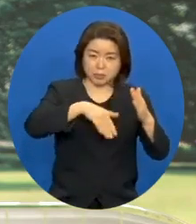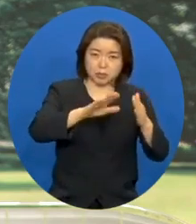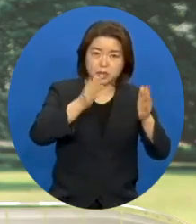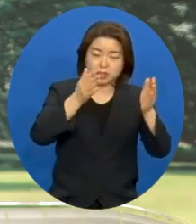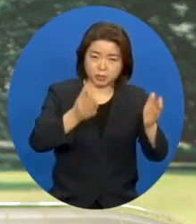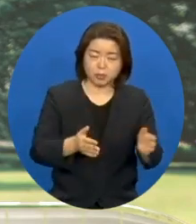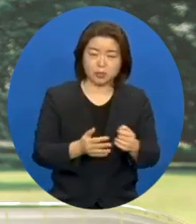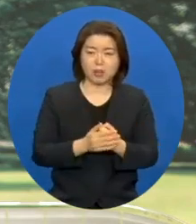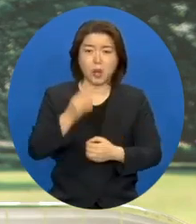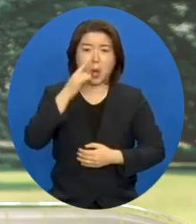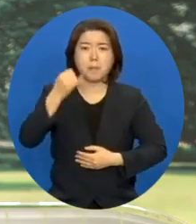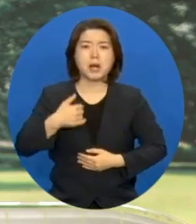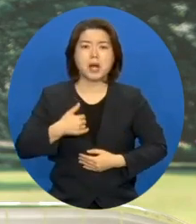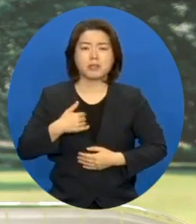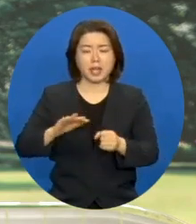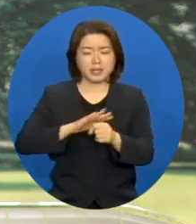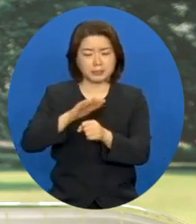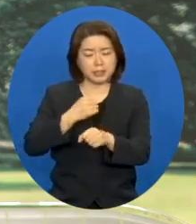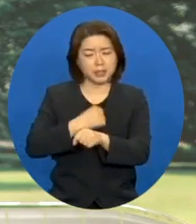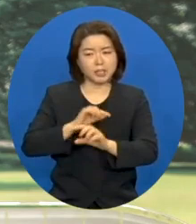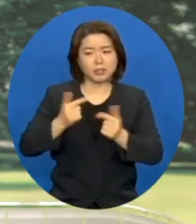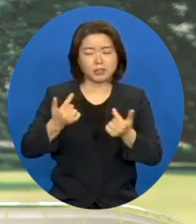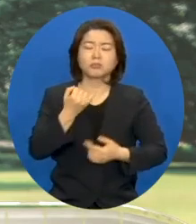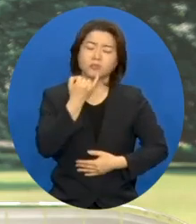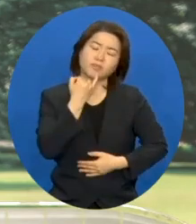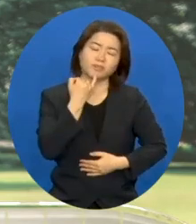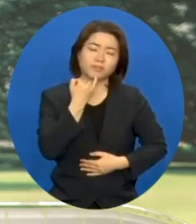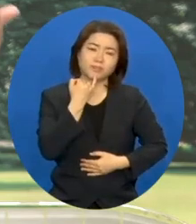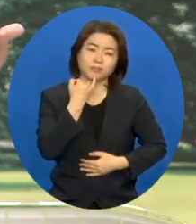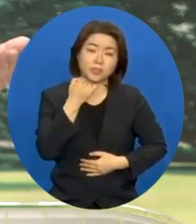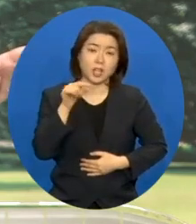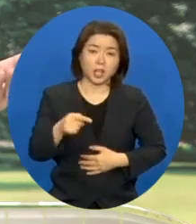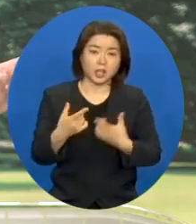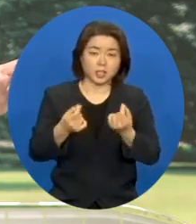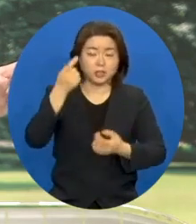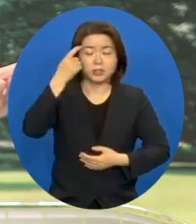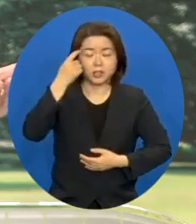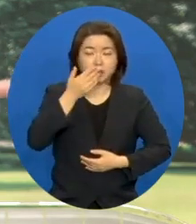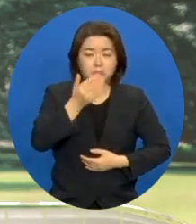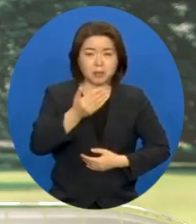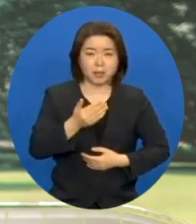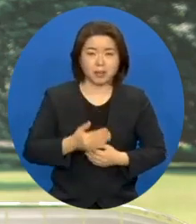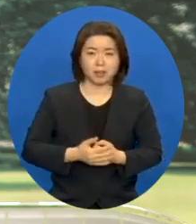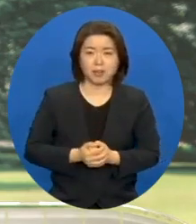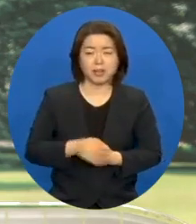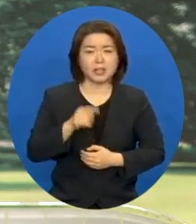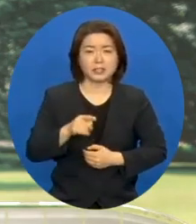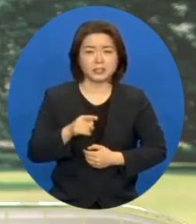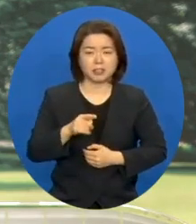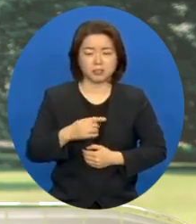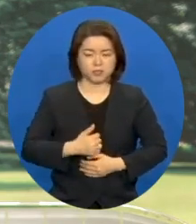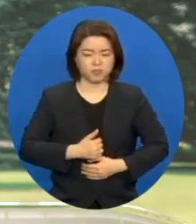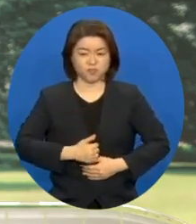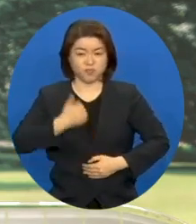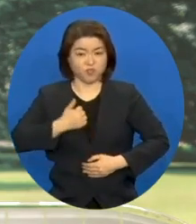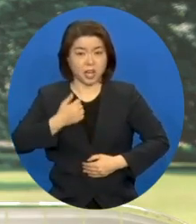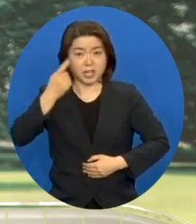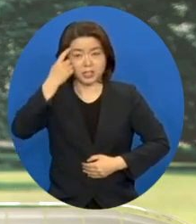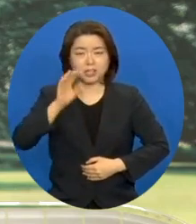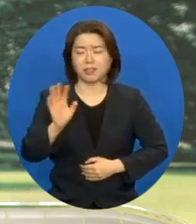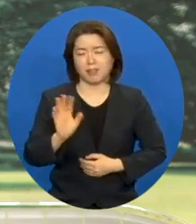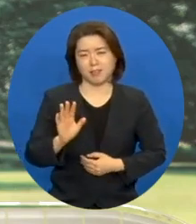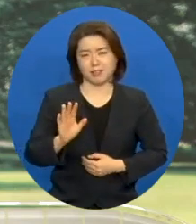엄마가 날 사랑하지 않아도 괜찮아 그런 생각까지 들더래요. 그건 홧김에 먹은 마음이